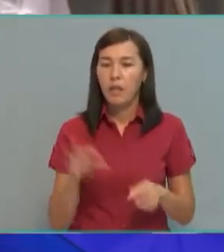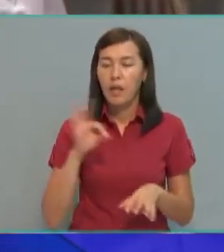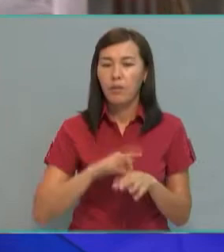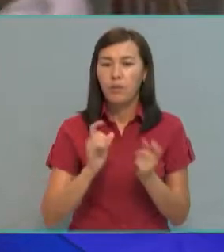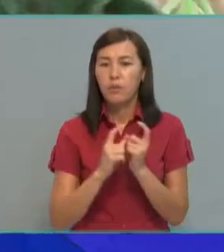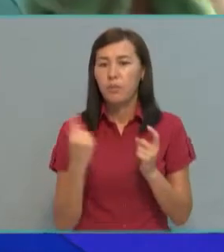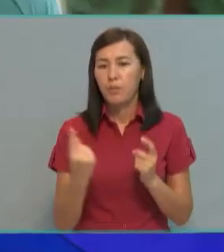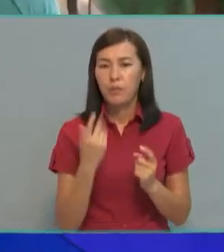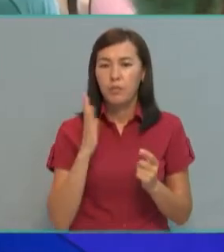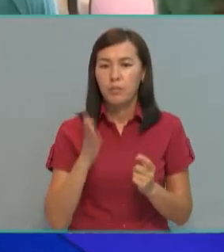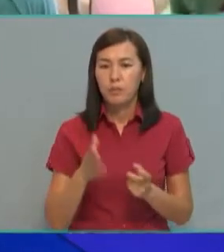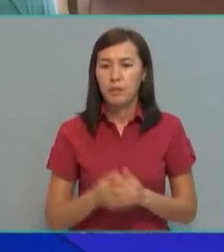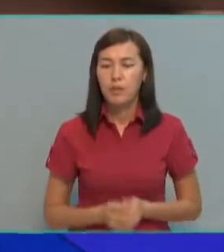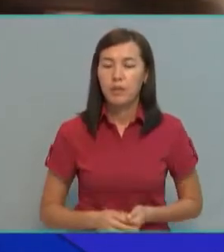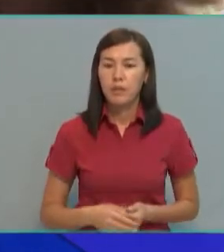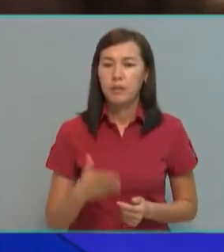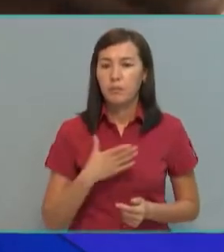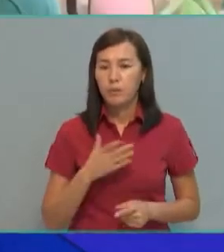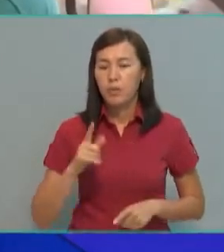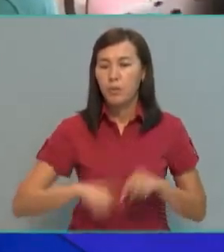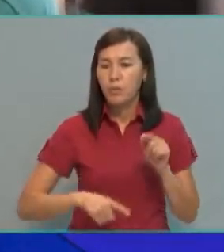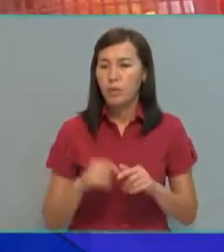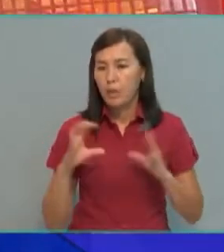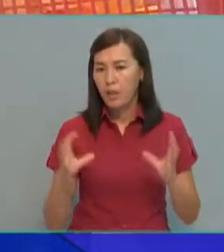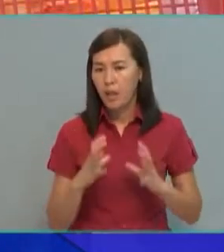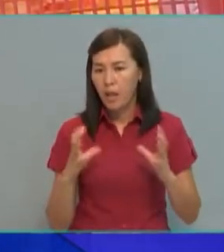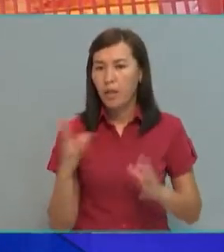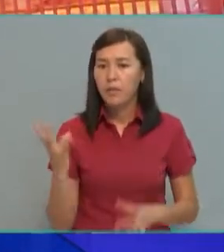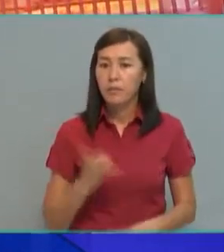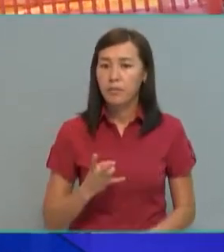індетпен күрестің бір түрі болмақ. Жақынымызға жанашыр болайық.